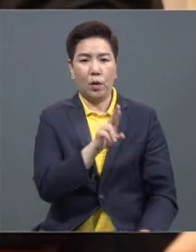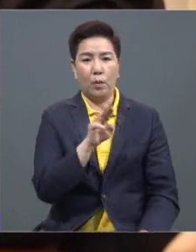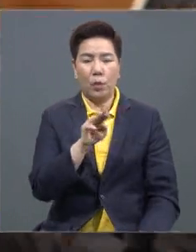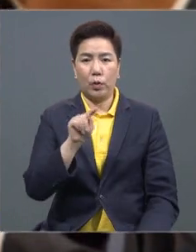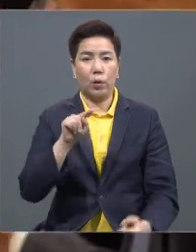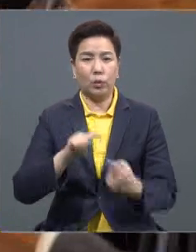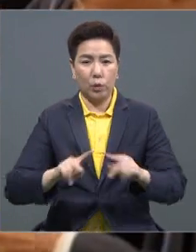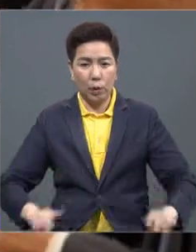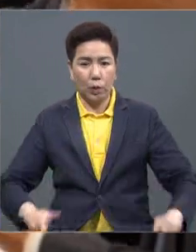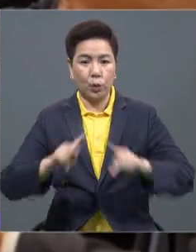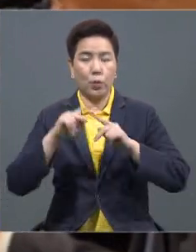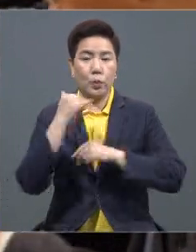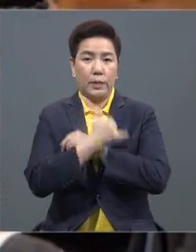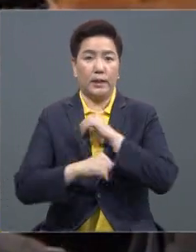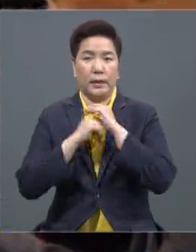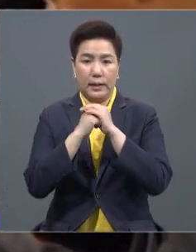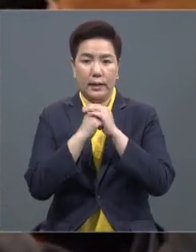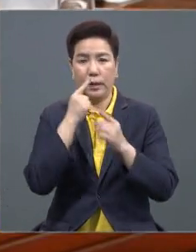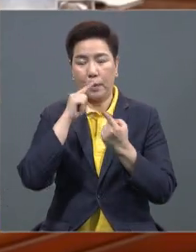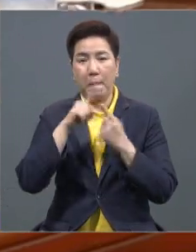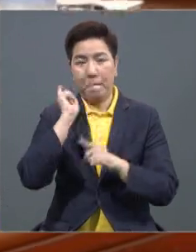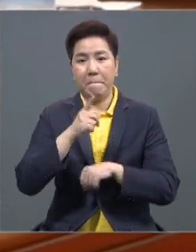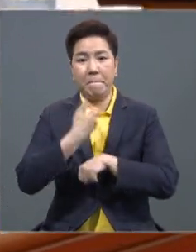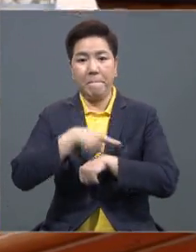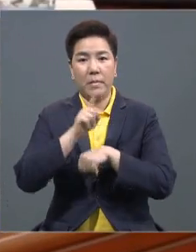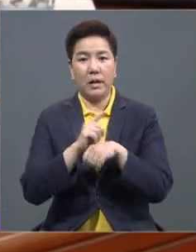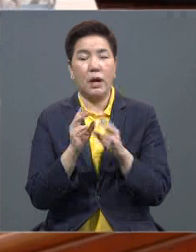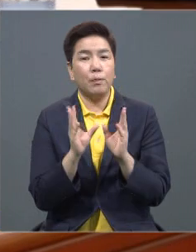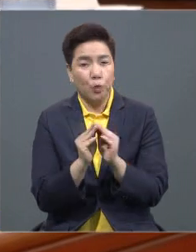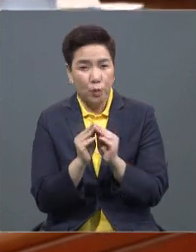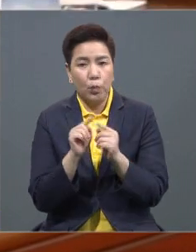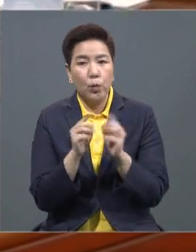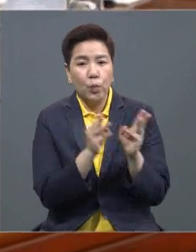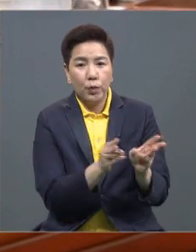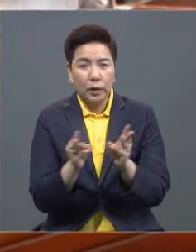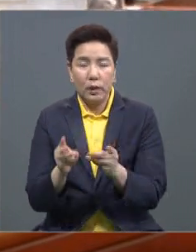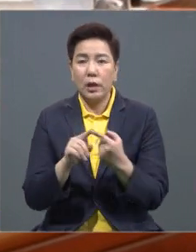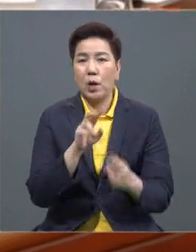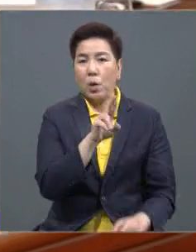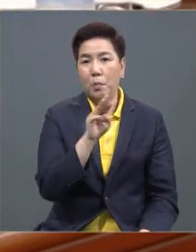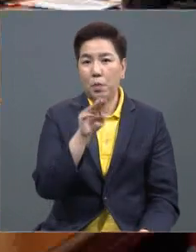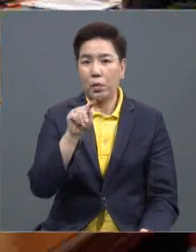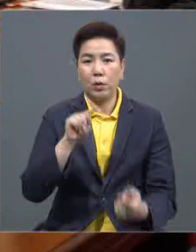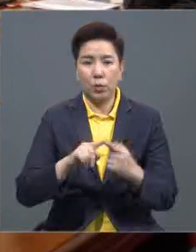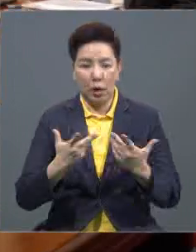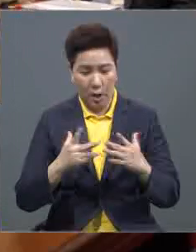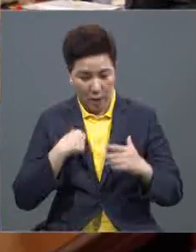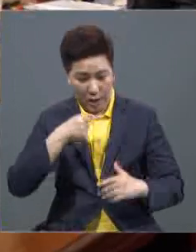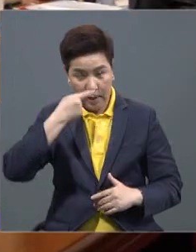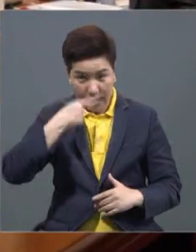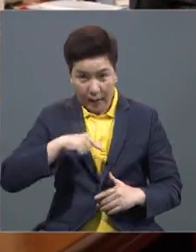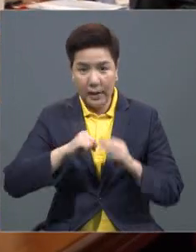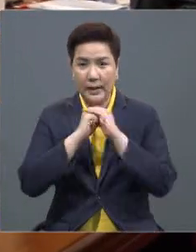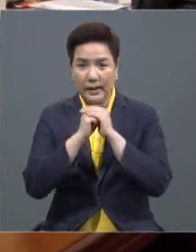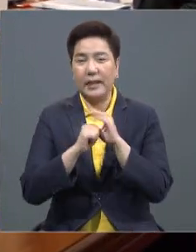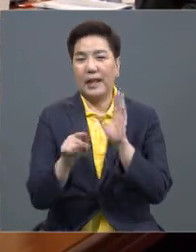กระทรวงการต่างประเทศจีนได้เป็นประธานการประชุมกลไกการหารือระหว่างรัฐมนตรีว่าการกระทรวงการต่างประเทศไทยจีนครั้งที่